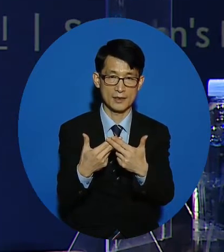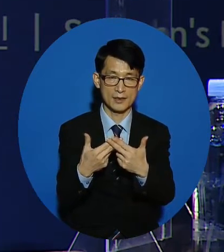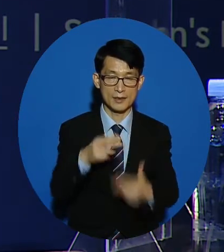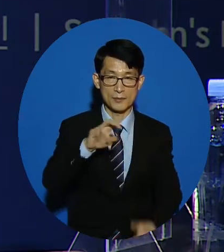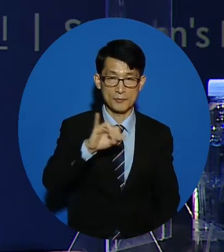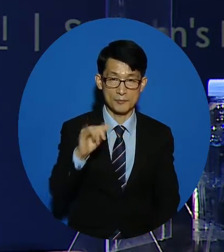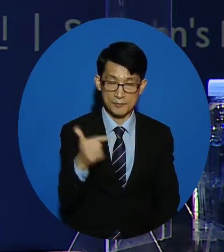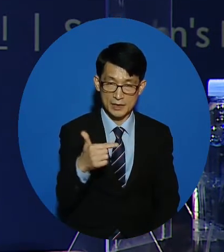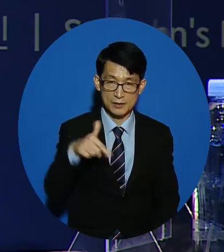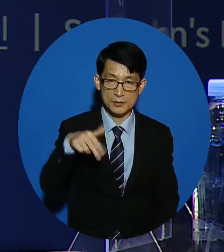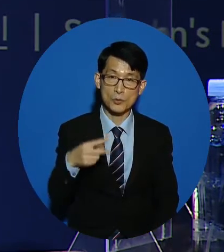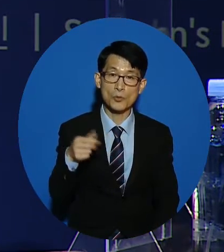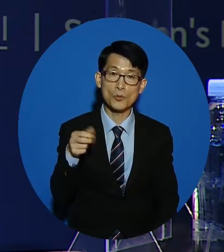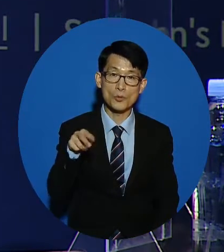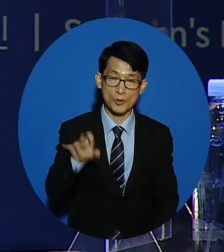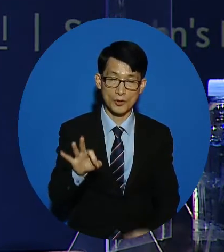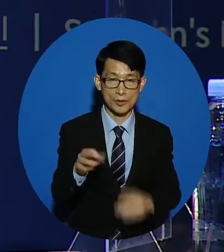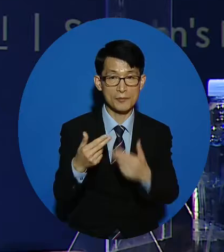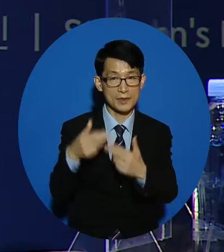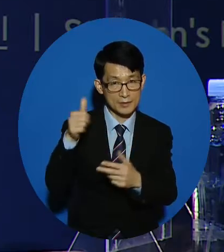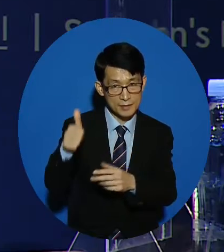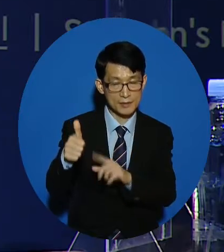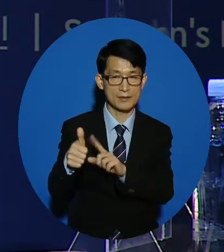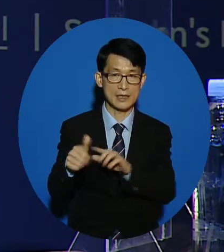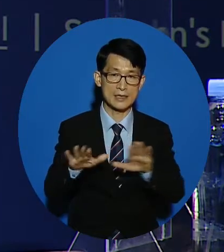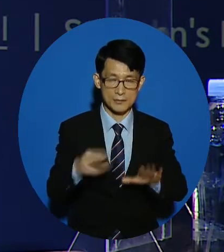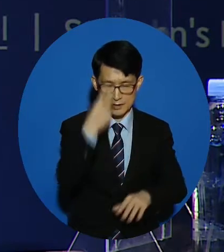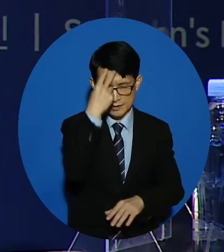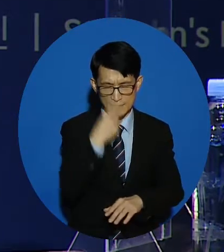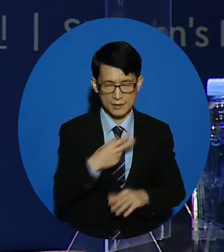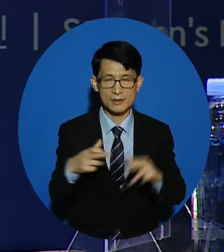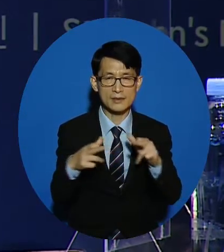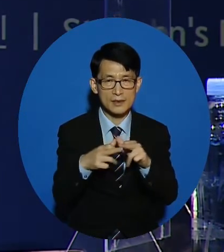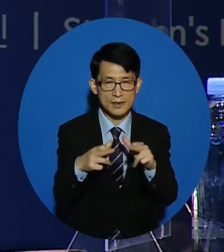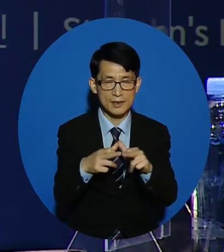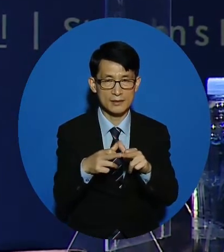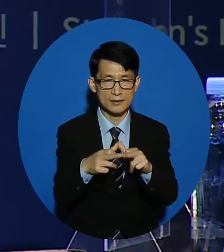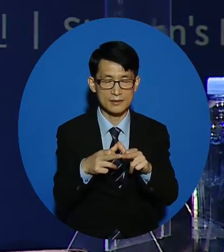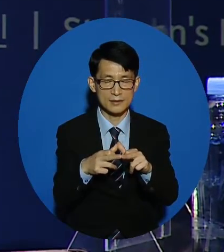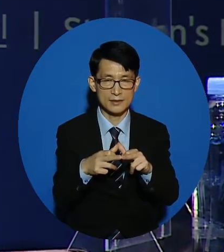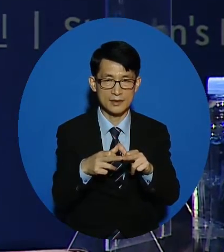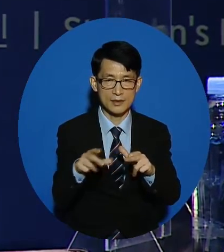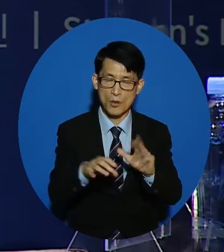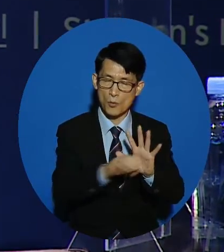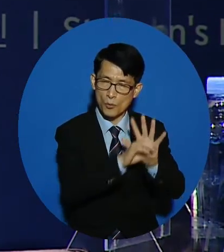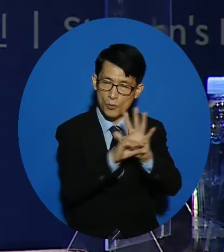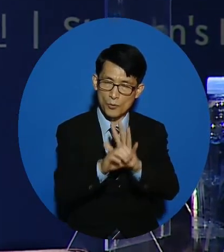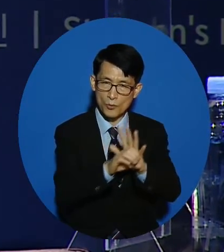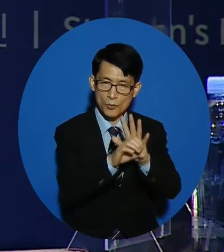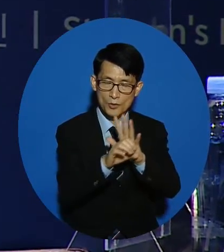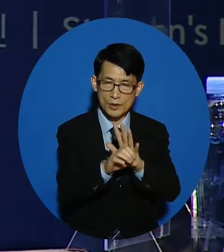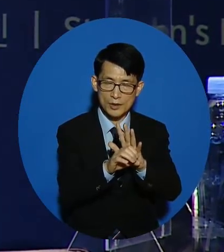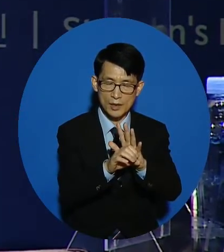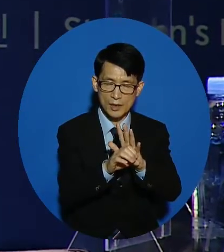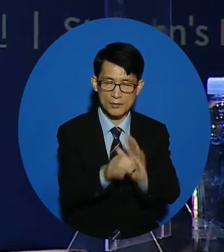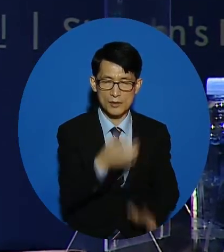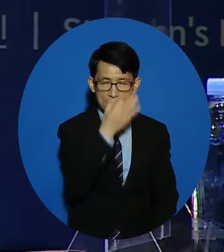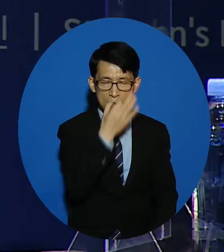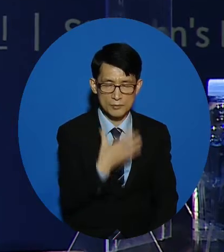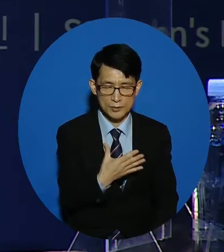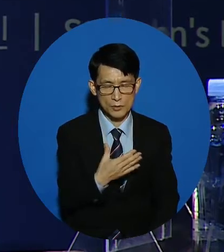임조성 회장님께서 자, 우리 시각장애인들의 이 코로나로 어려움은